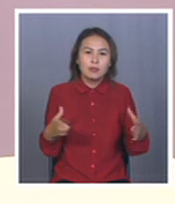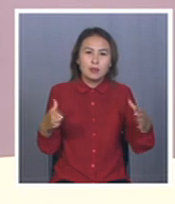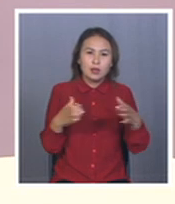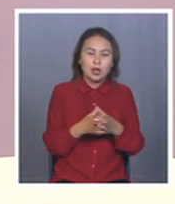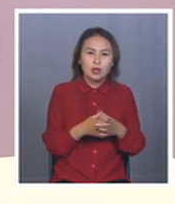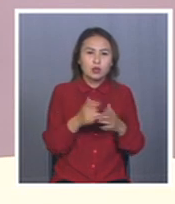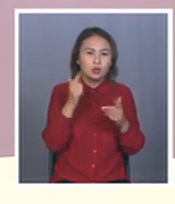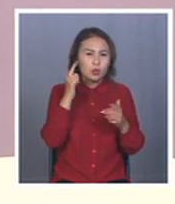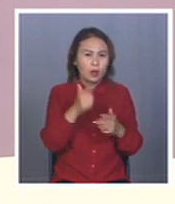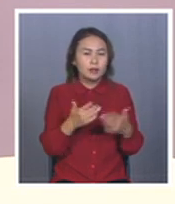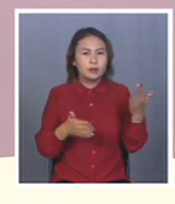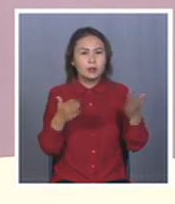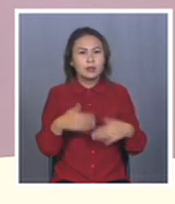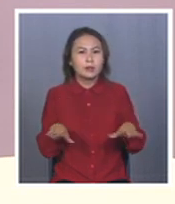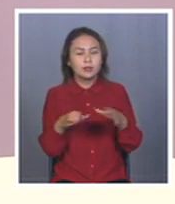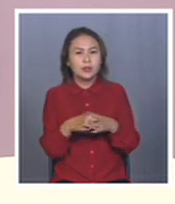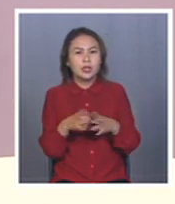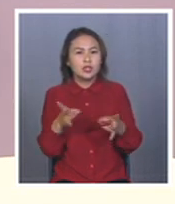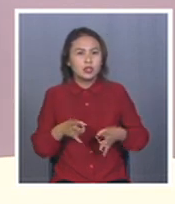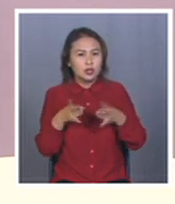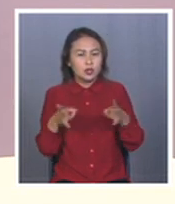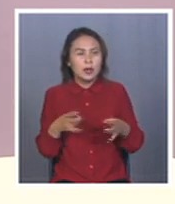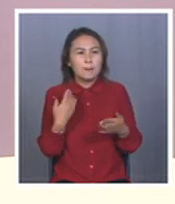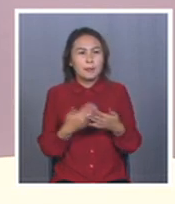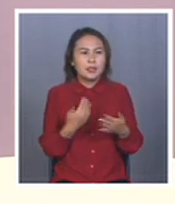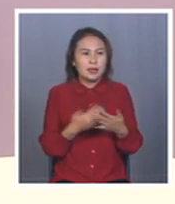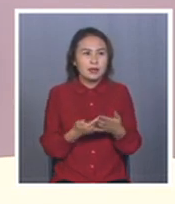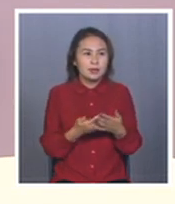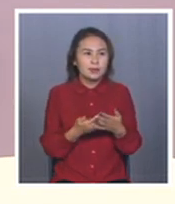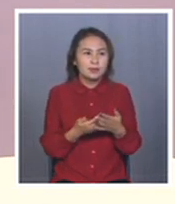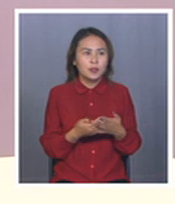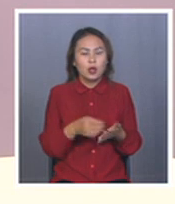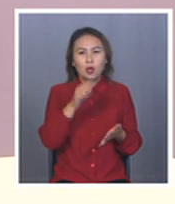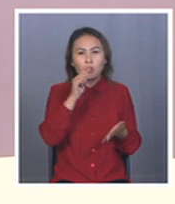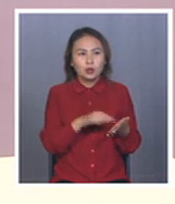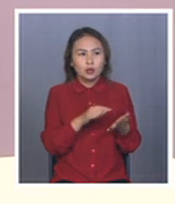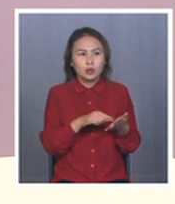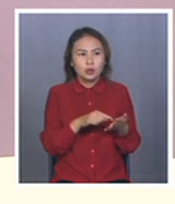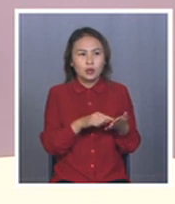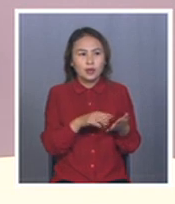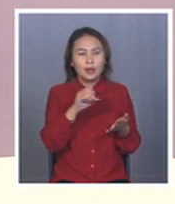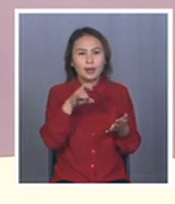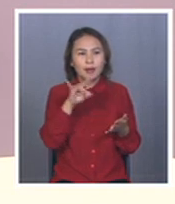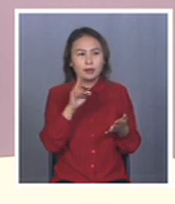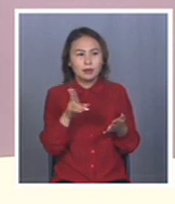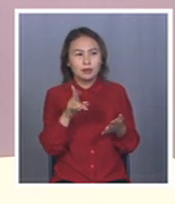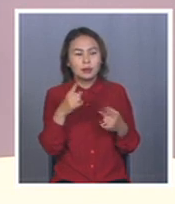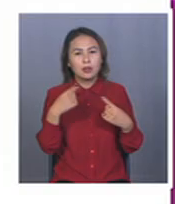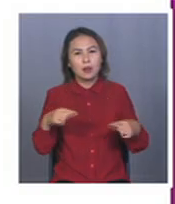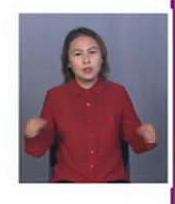не бірыңғай жіңішке болып келеді. Мысалы, құс, елік, тағы